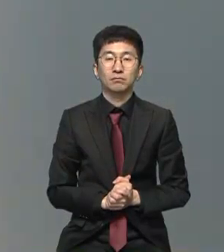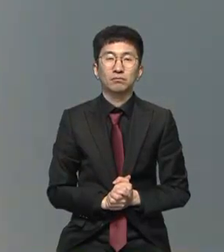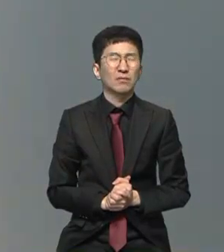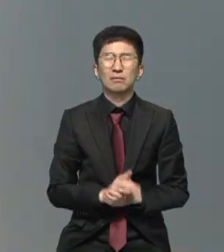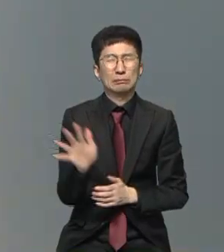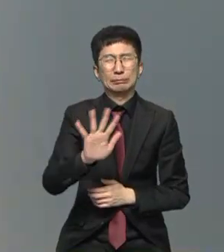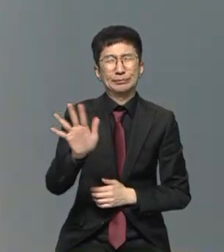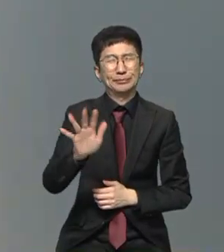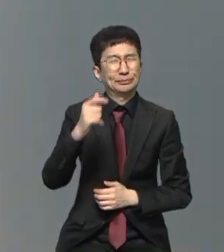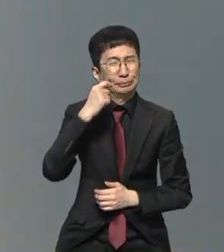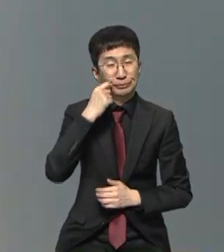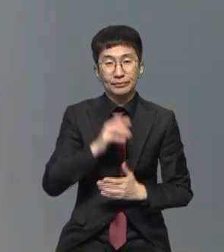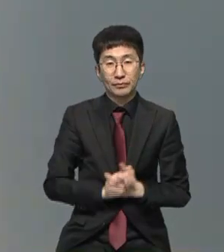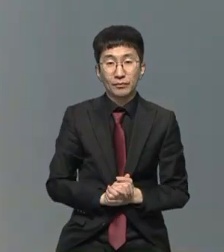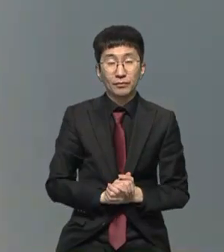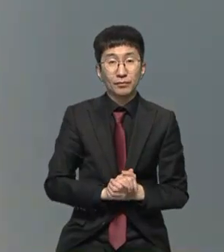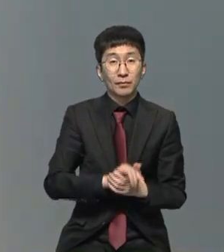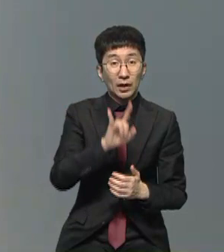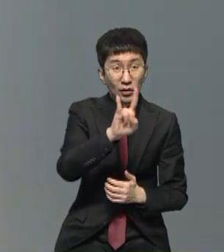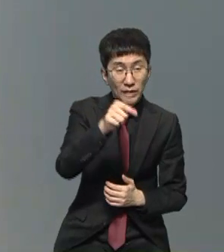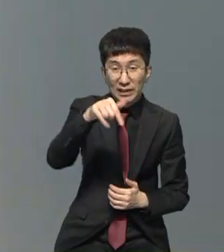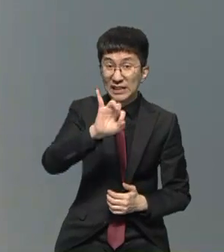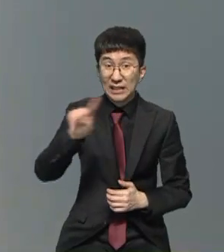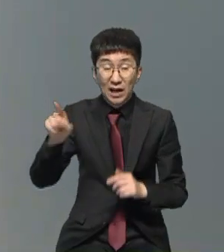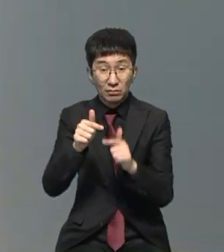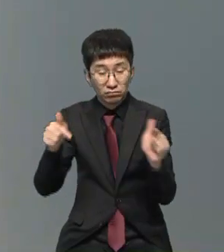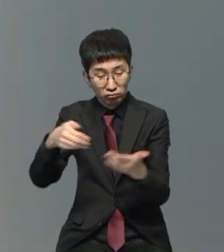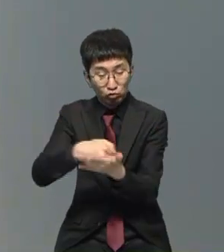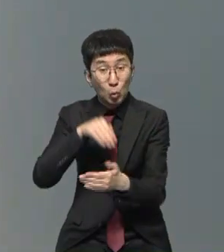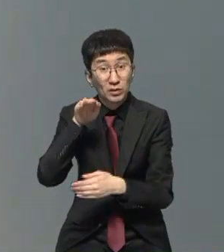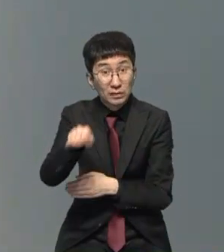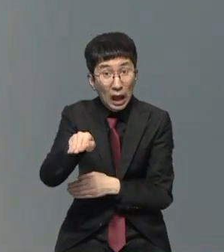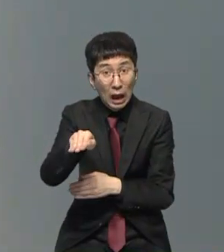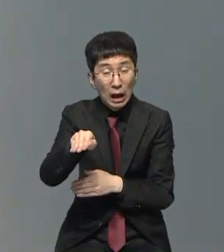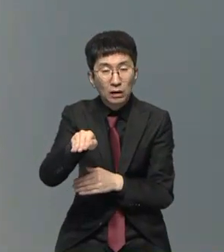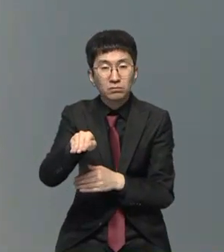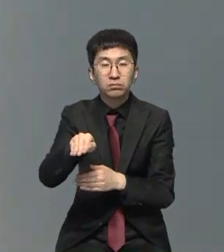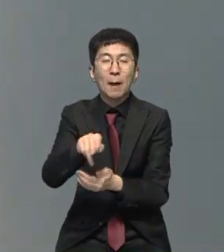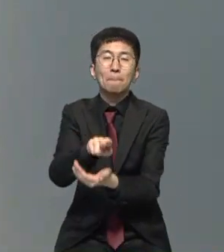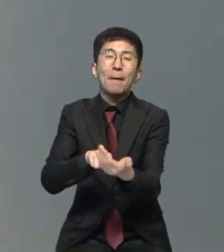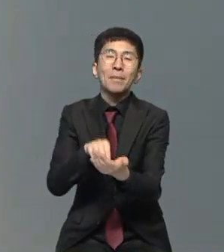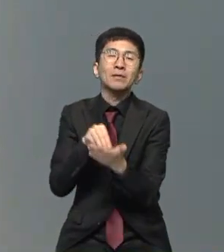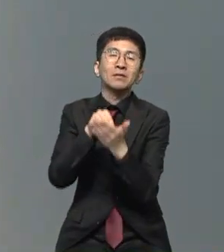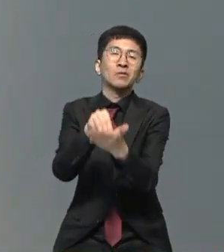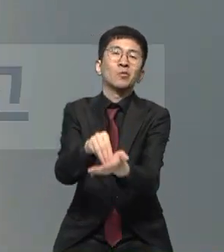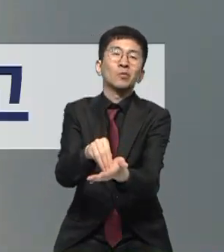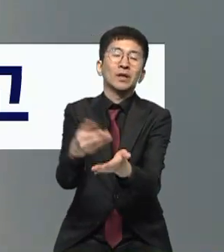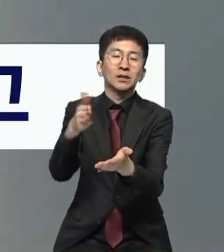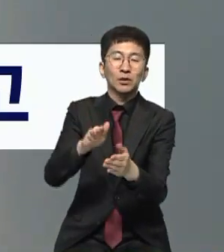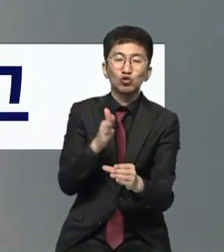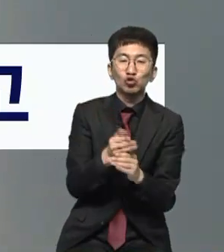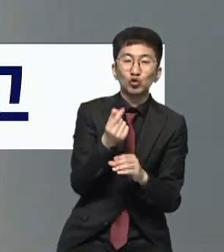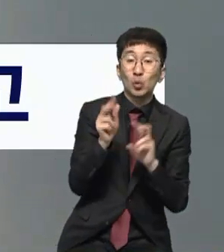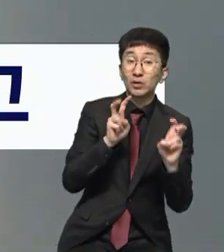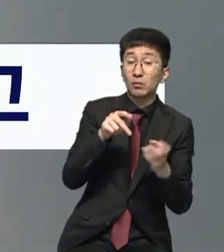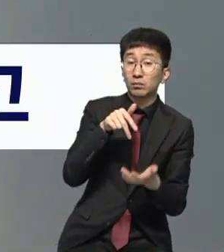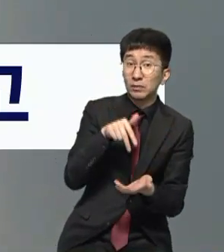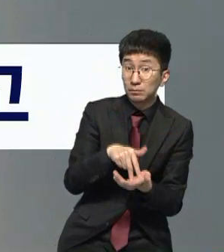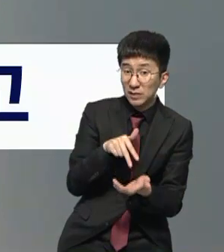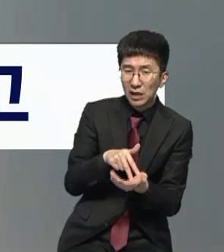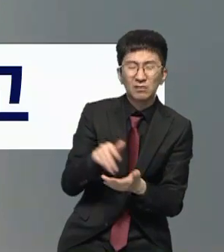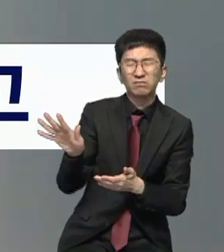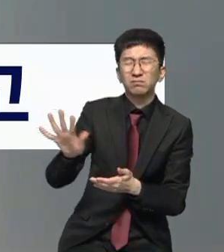그렇지는 않습니다. 현대 기아차가 올해 초 중고차 매매업 사업자 등록을 신청한 직후에 중기부가 사업 개시 일시